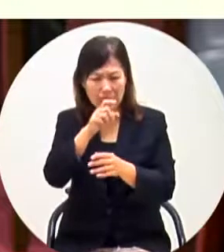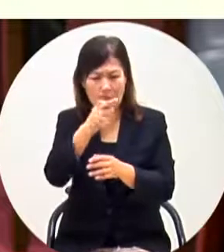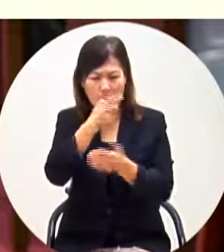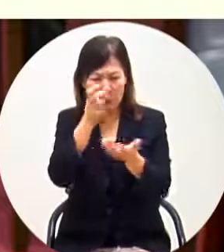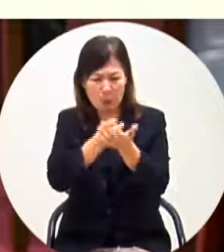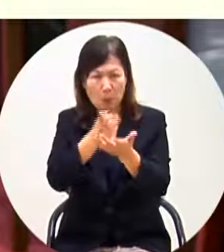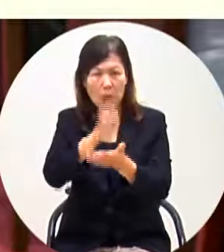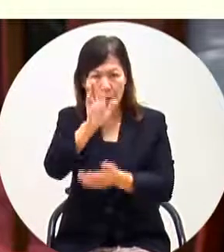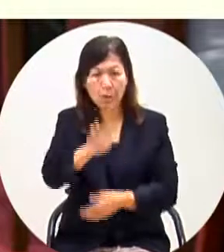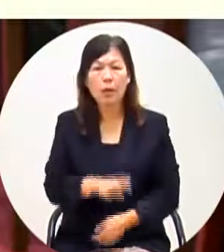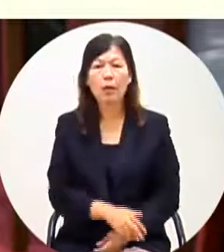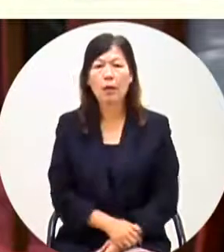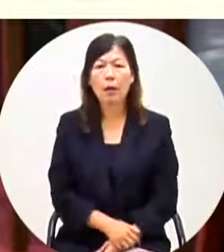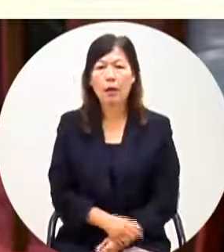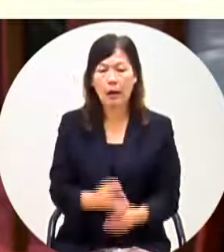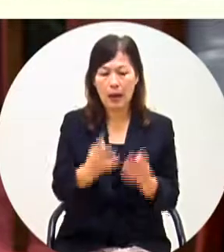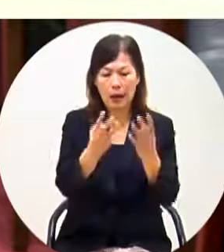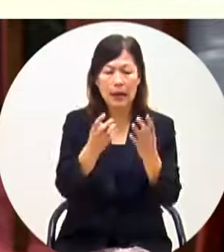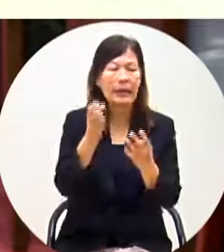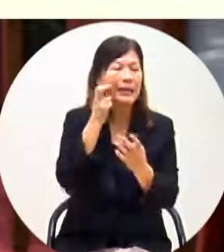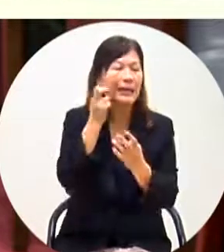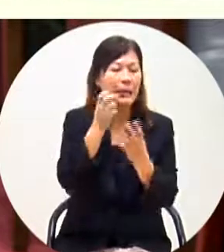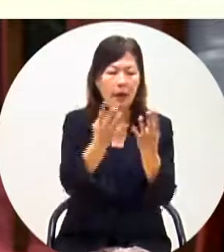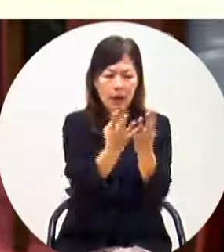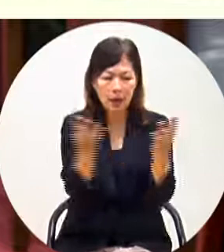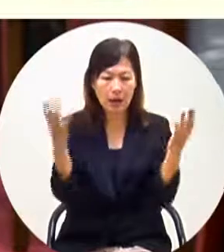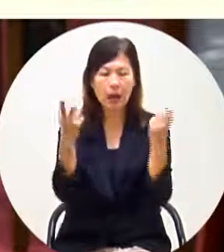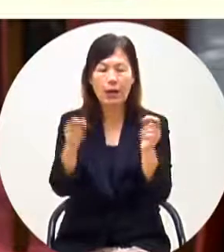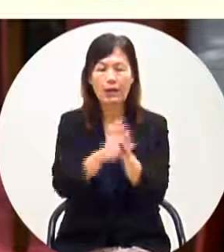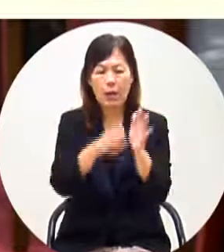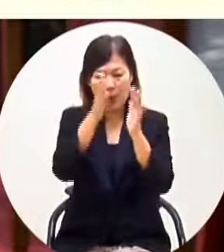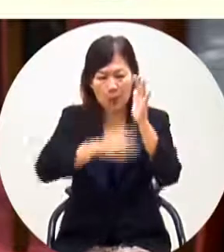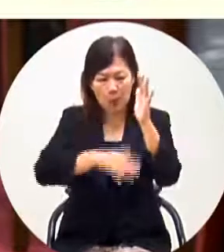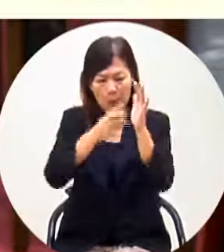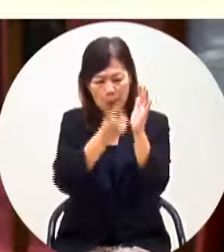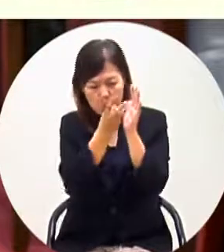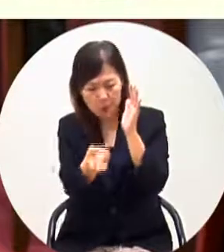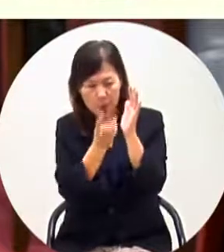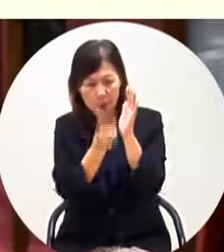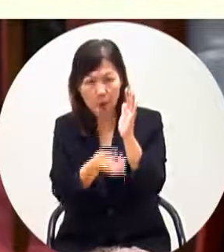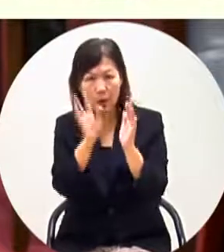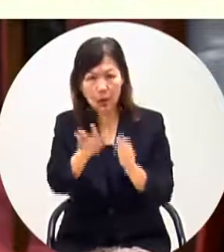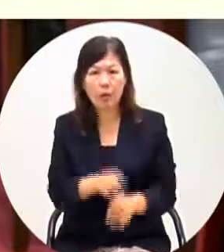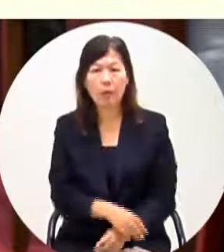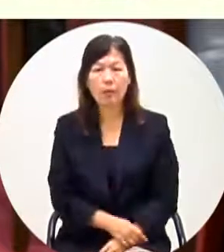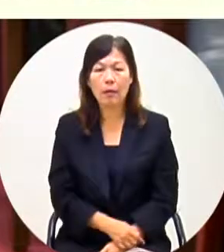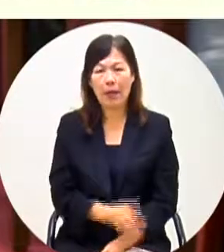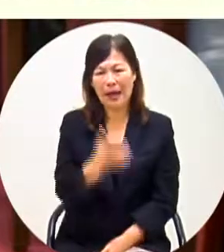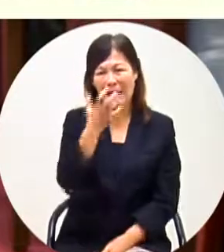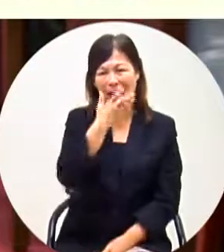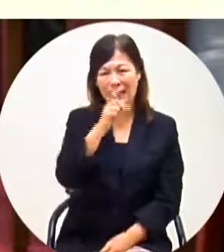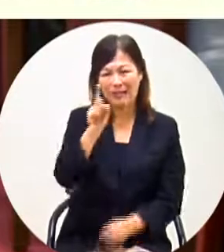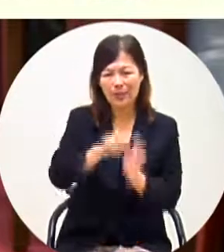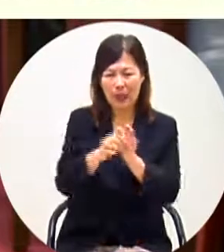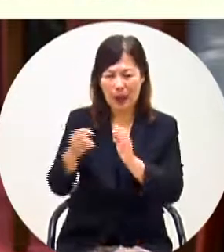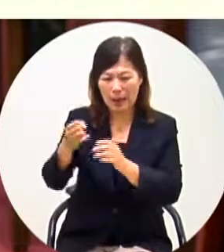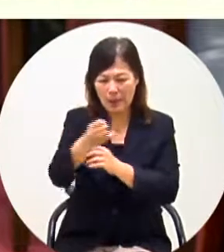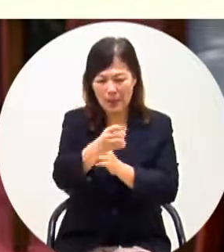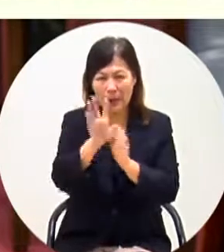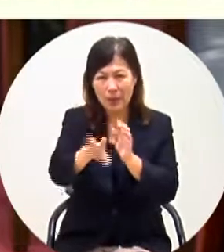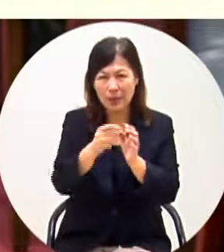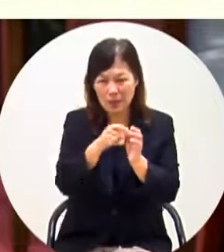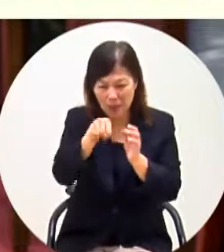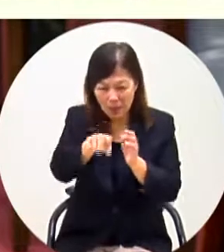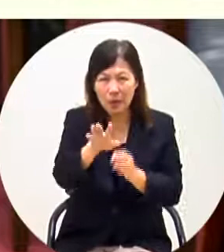是严重掉漆。更好笑是什么？蚂蚁已经住到这个地方来了，可能这个地方可